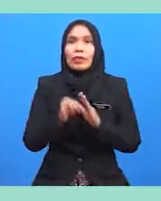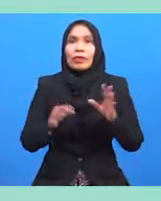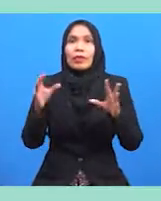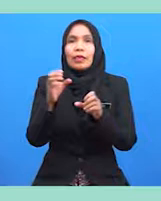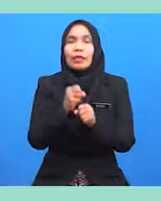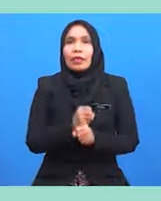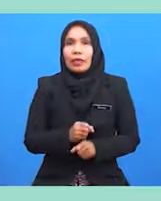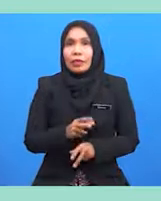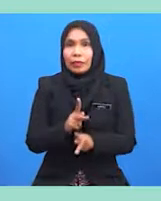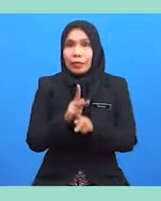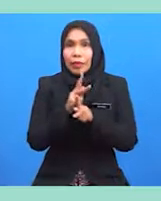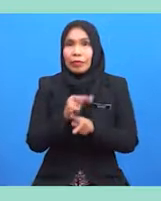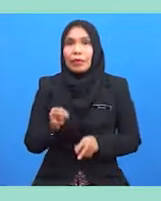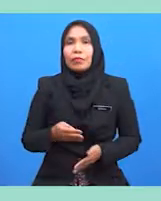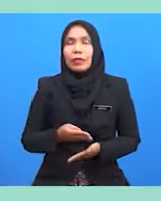luar negara.